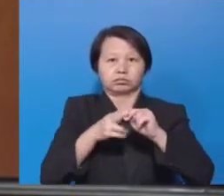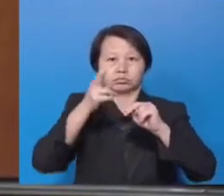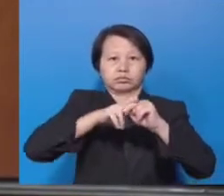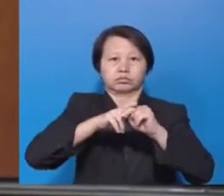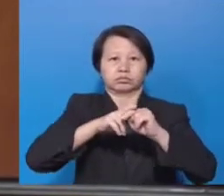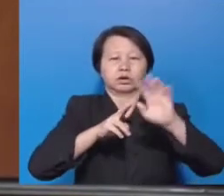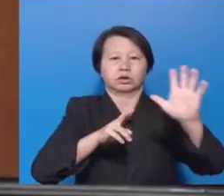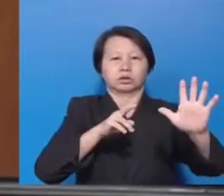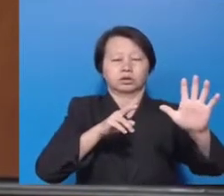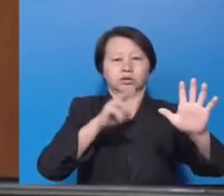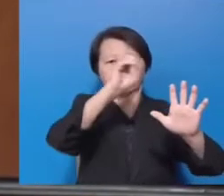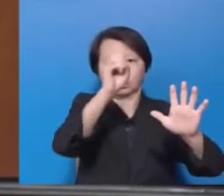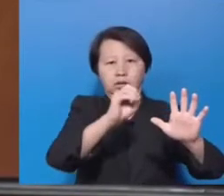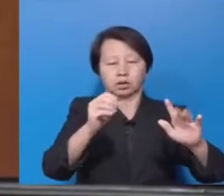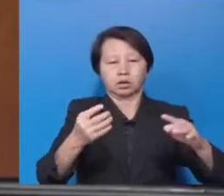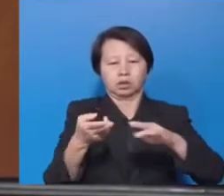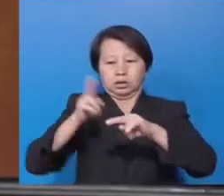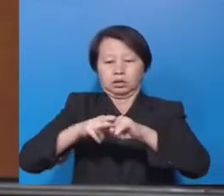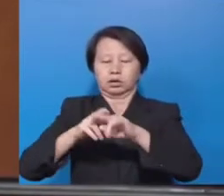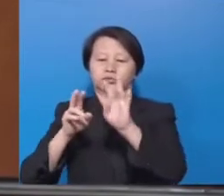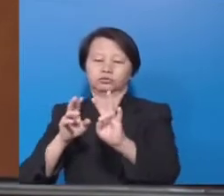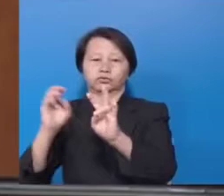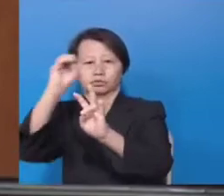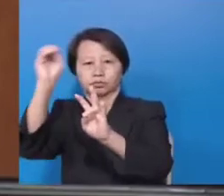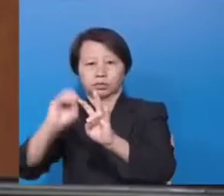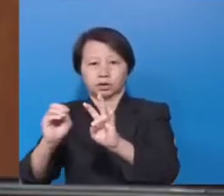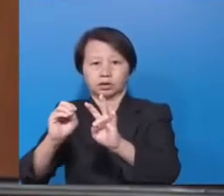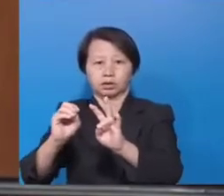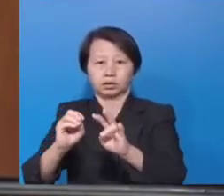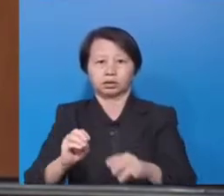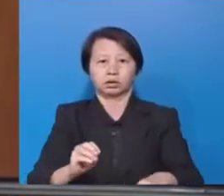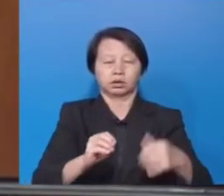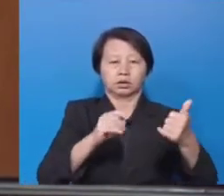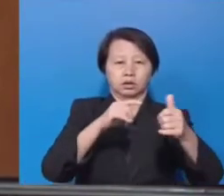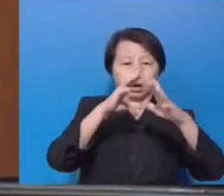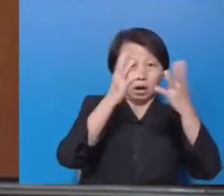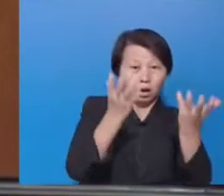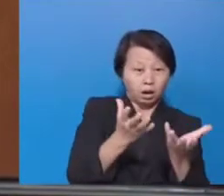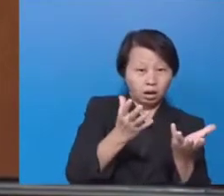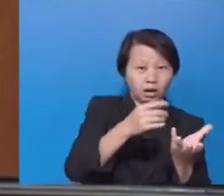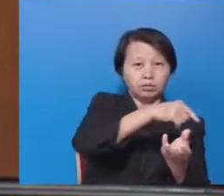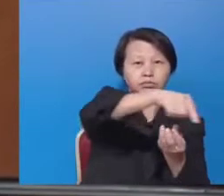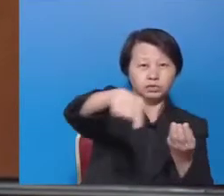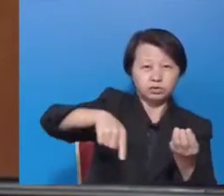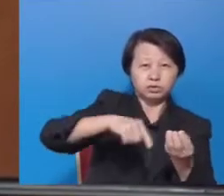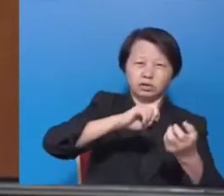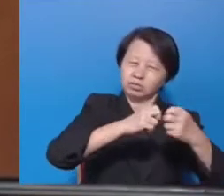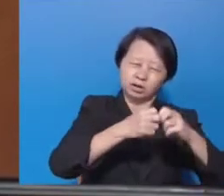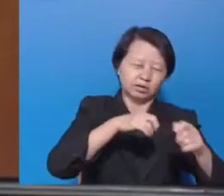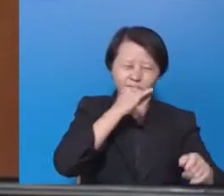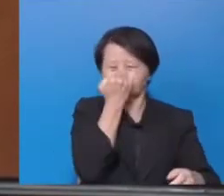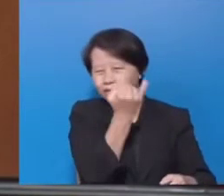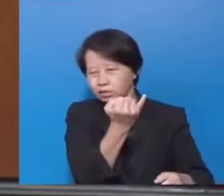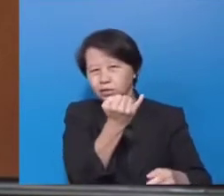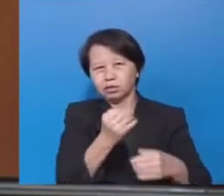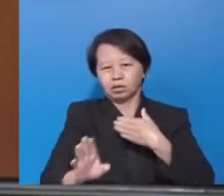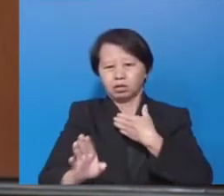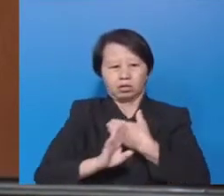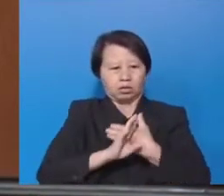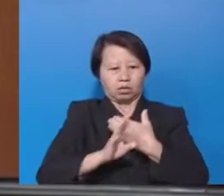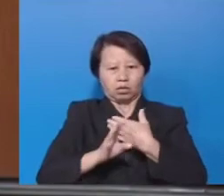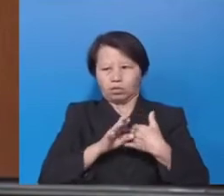meningkat daripada 500 hingga ke 700 tiap tahun isu zona Ya Allah kita ini pada hemat saya buka saja